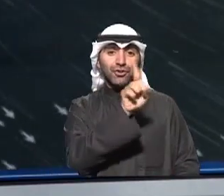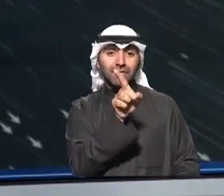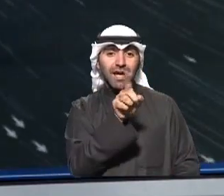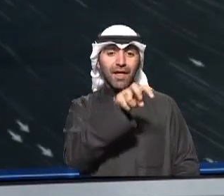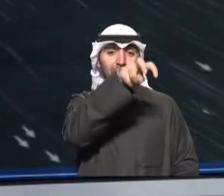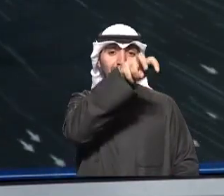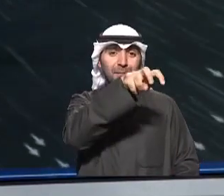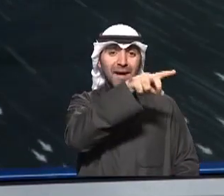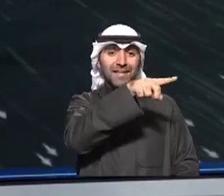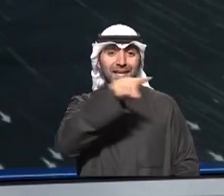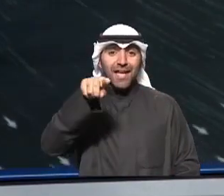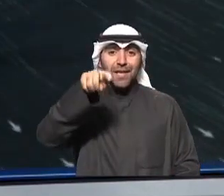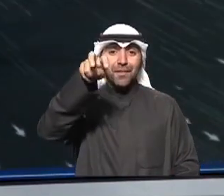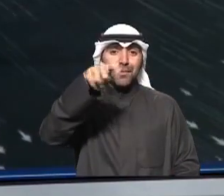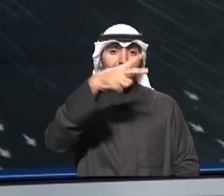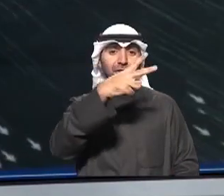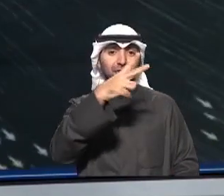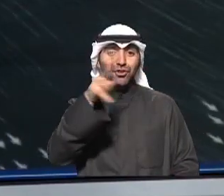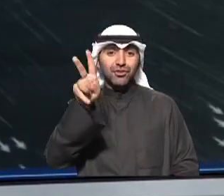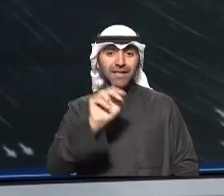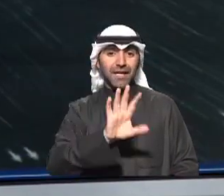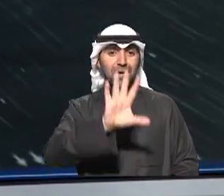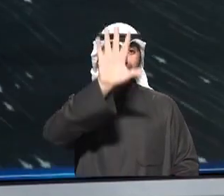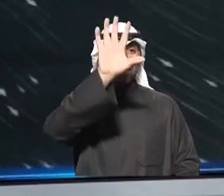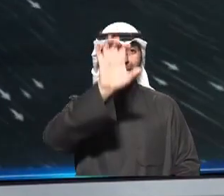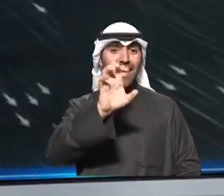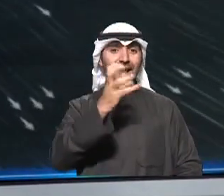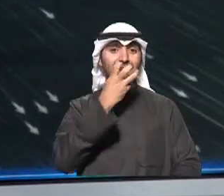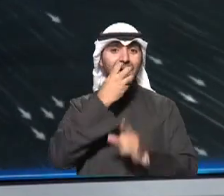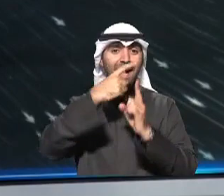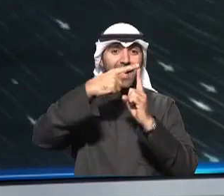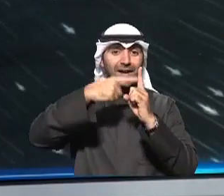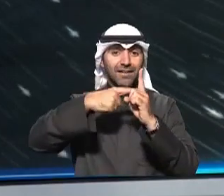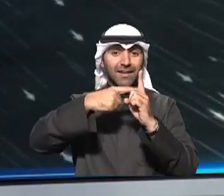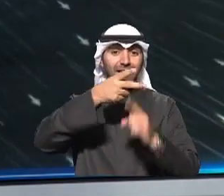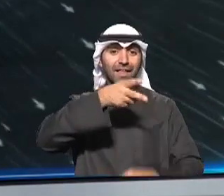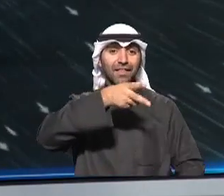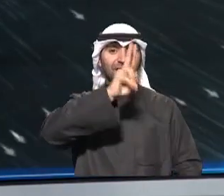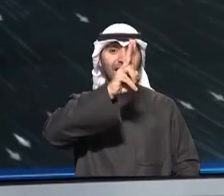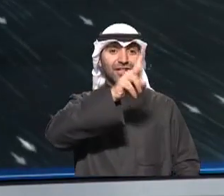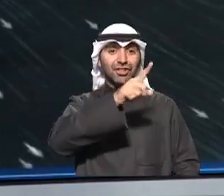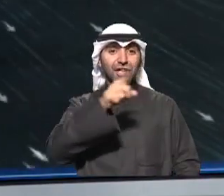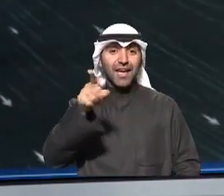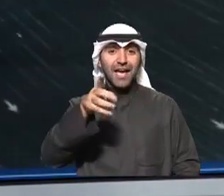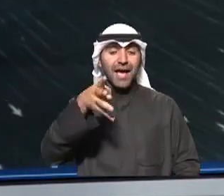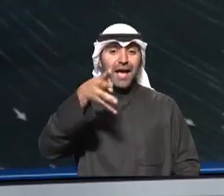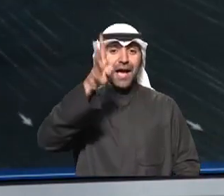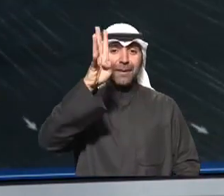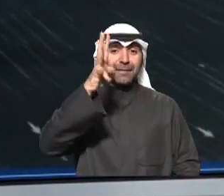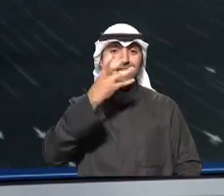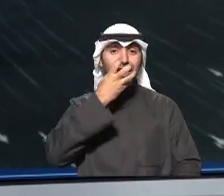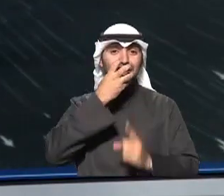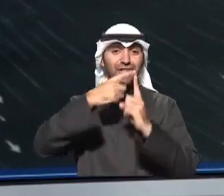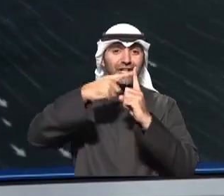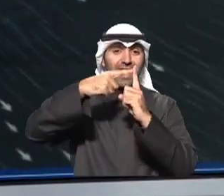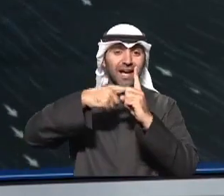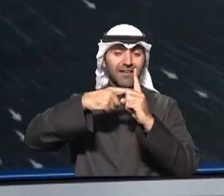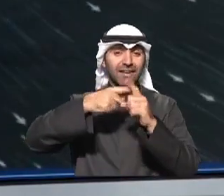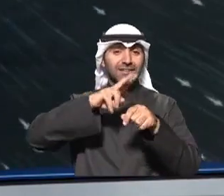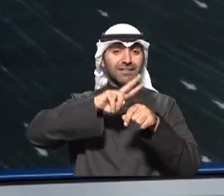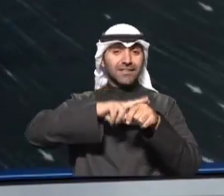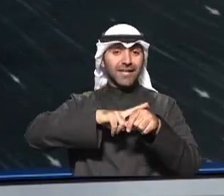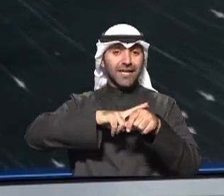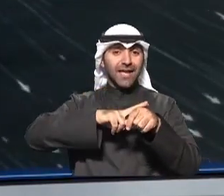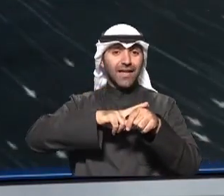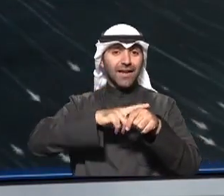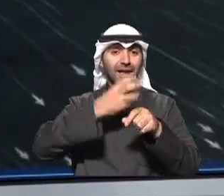درجات الحرارة منتصف هذه الليلة تتراوح ما بين 12 إلى 14 درجة مئوية على المناطق الصحراوية، وتراوح ما بين 14